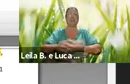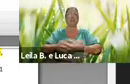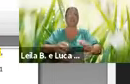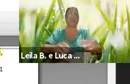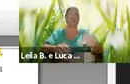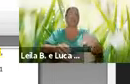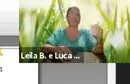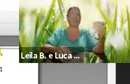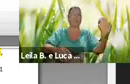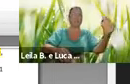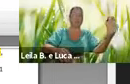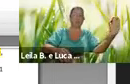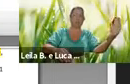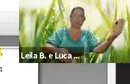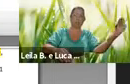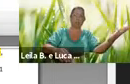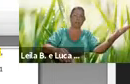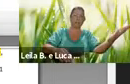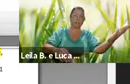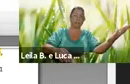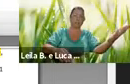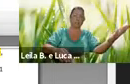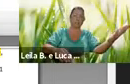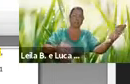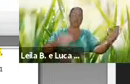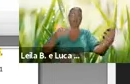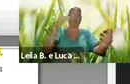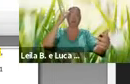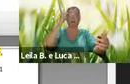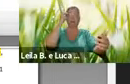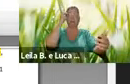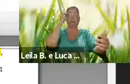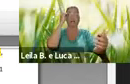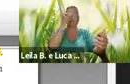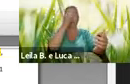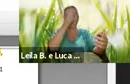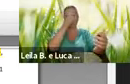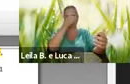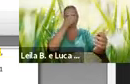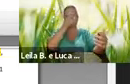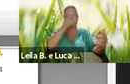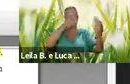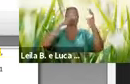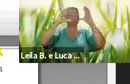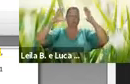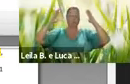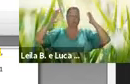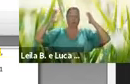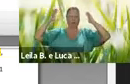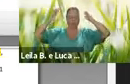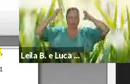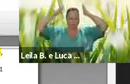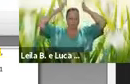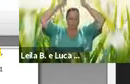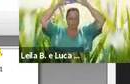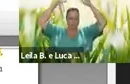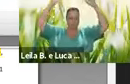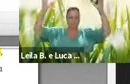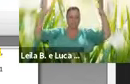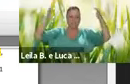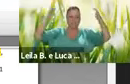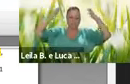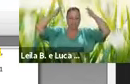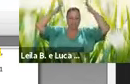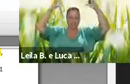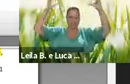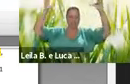se diversa. Vuol dire, non era la stessa luce di Clementino, ma c'era fatto come quell'aureola che